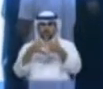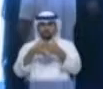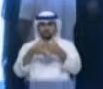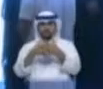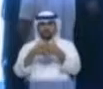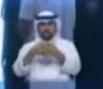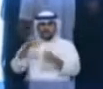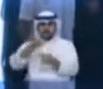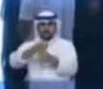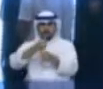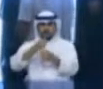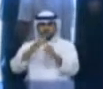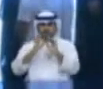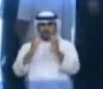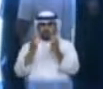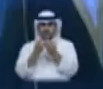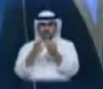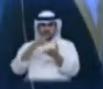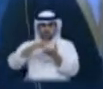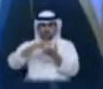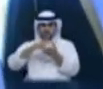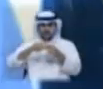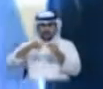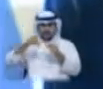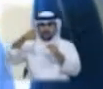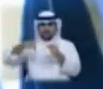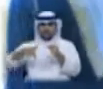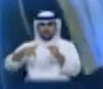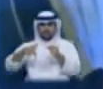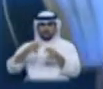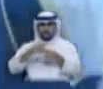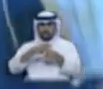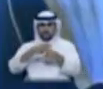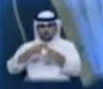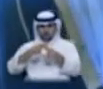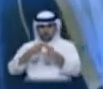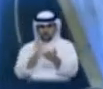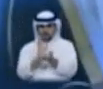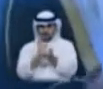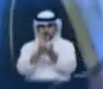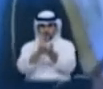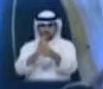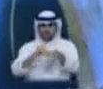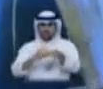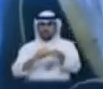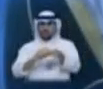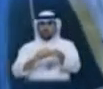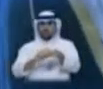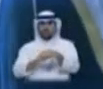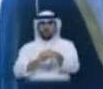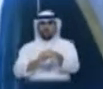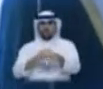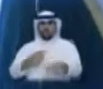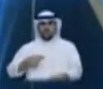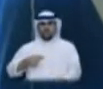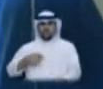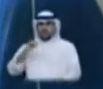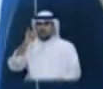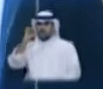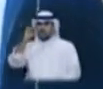الاجتماعي بدول الخليج، ومن الكويت تم تكريم الدكتور محمد الأنصاري مدير عام جمعية